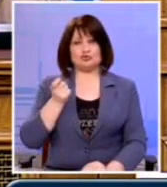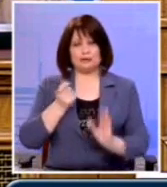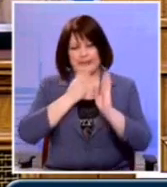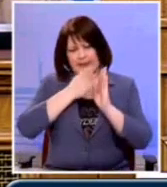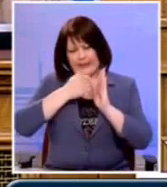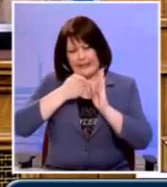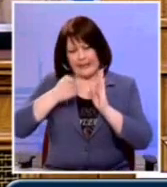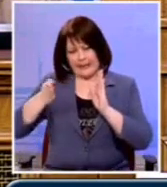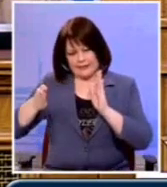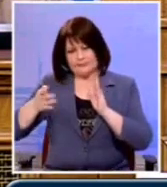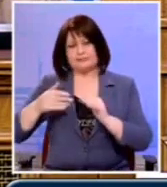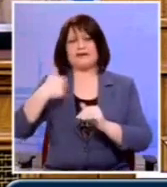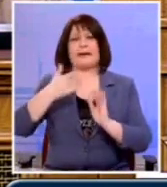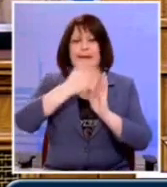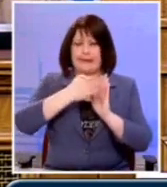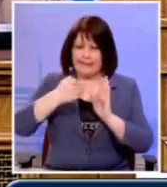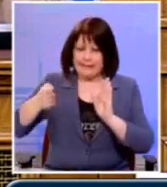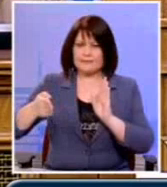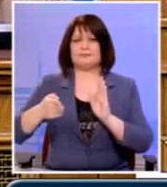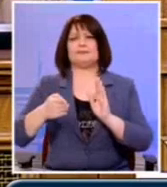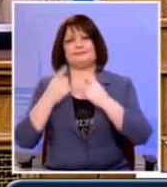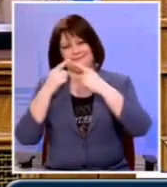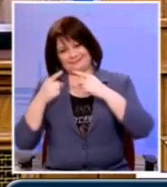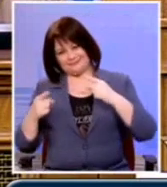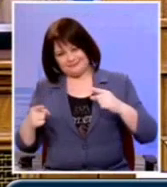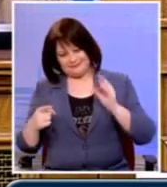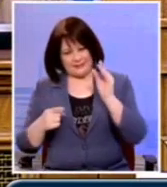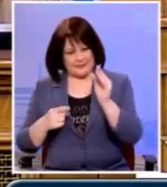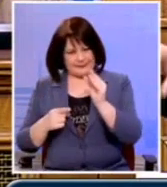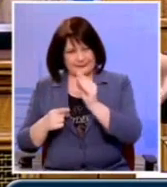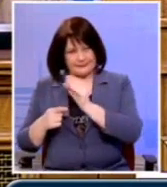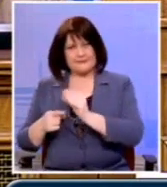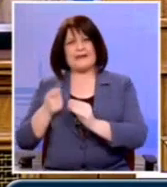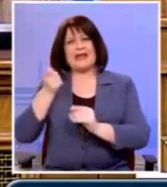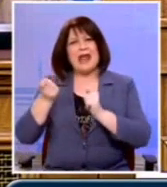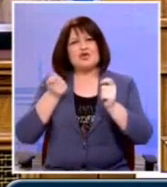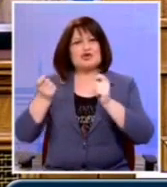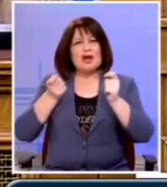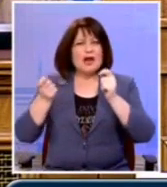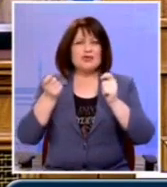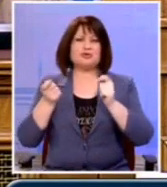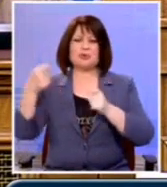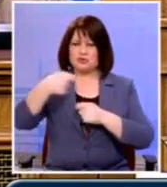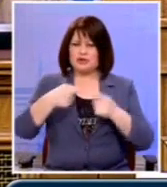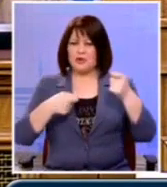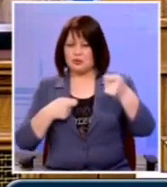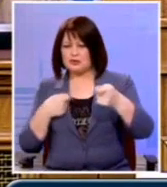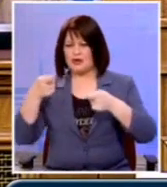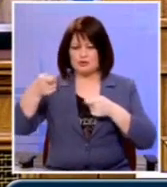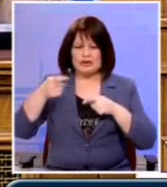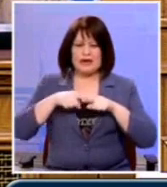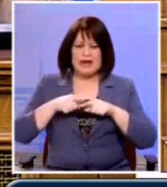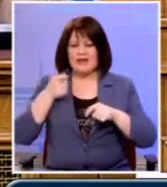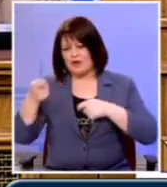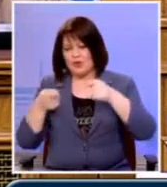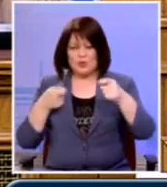αναπακετάρονται σε άλλα πακετάκια, τα οποία περιέχουν το καθένα λίγο χρέος του Γιώργου προς την Κατερίνα, λίγο χρέος της Ελλάδας